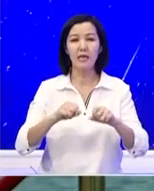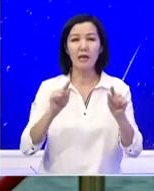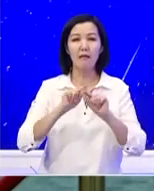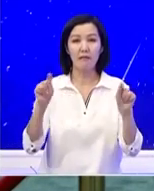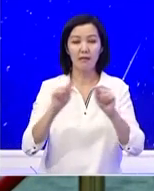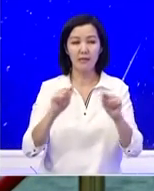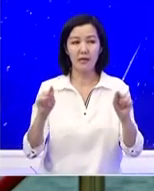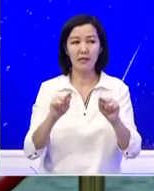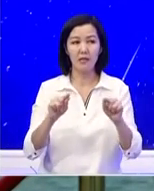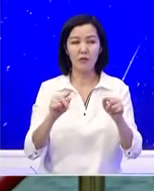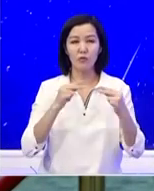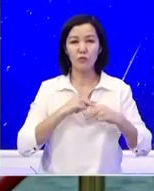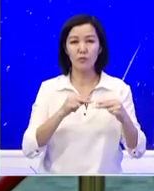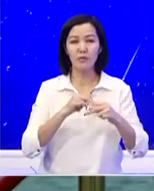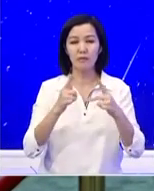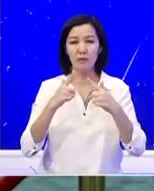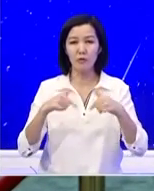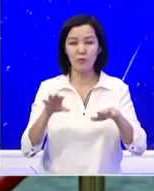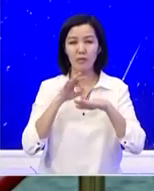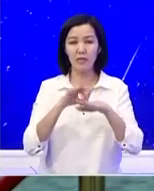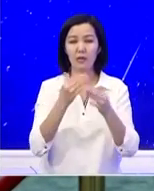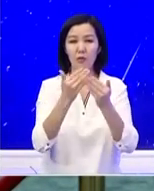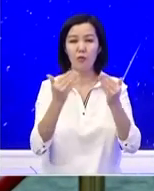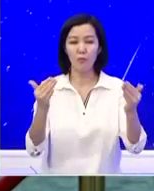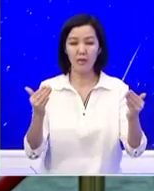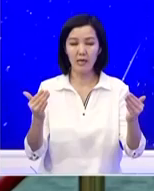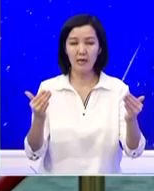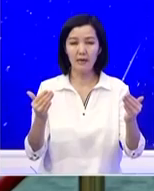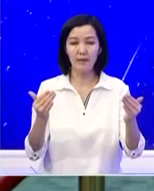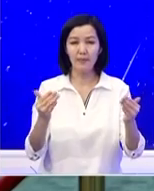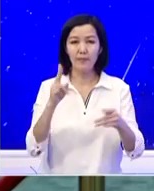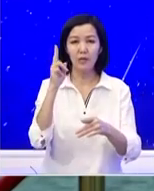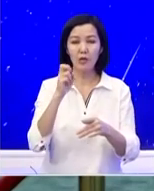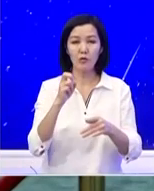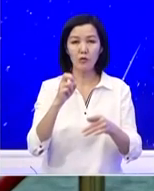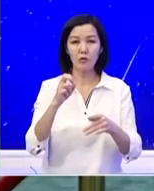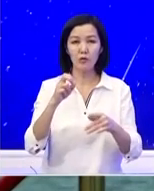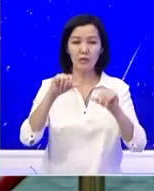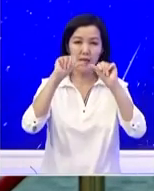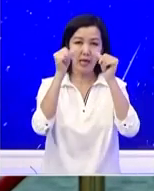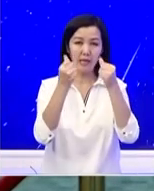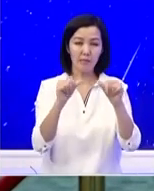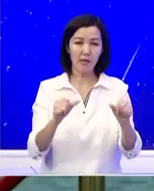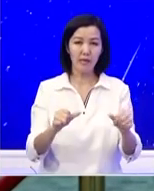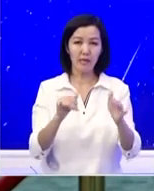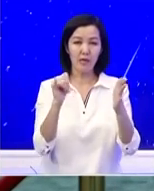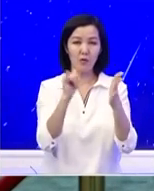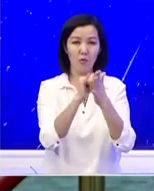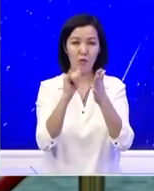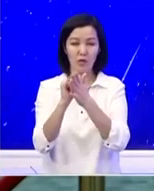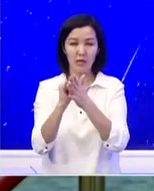насихаттау жұмысы барысында жасалған көрмеге 200-ден аса экспонаттар қойылды. Бұл экспонаттар